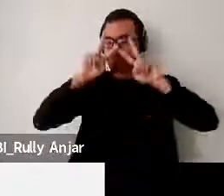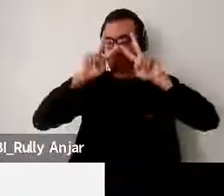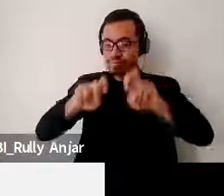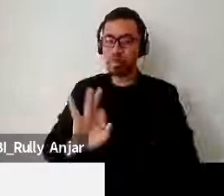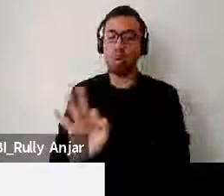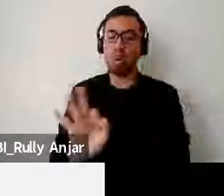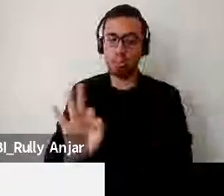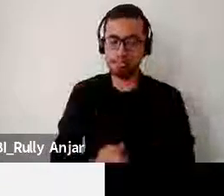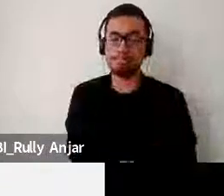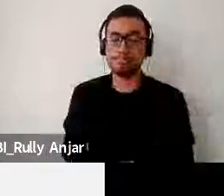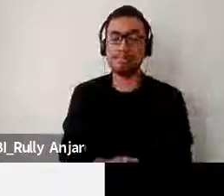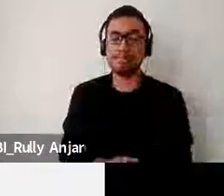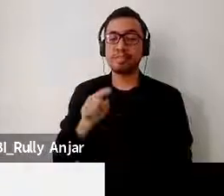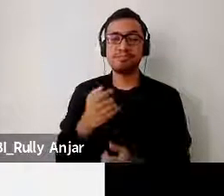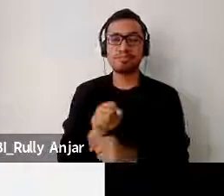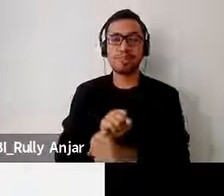juga sedang berlangsung.